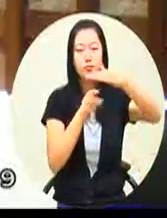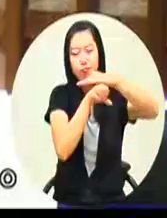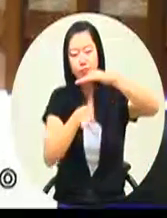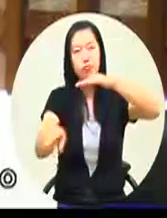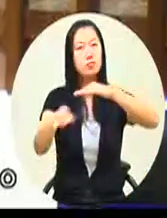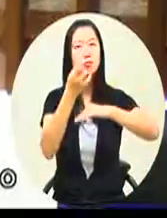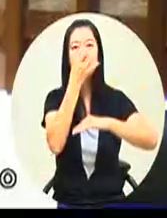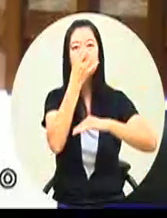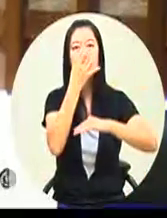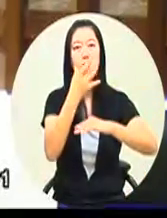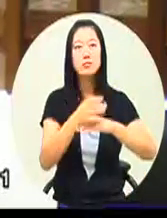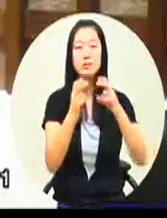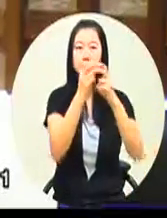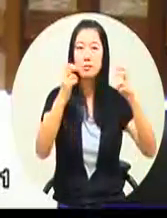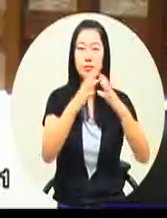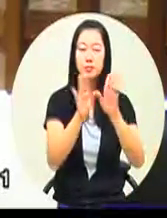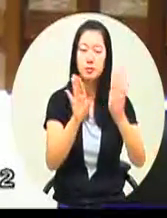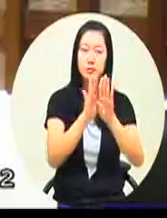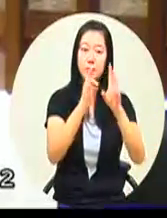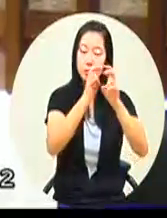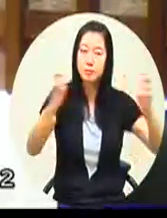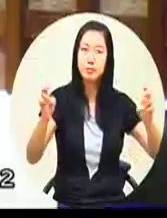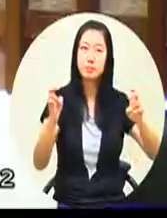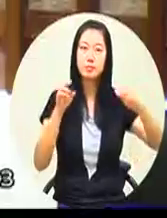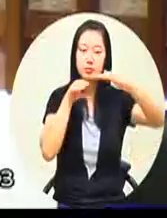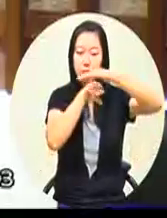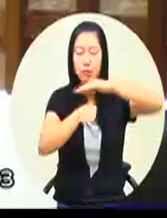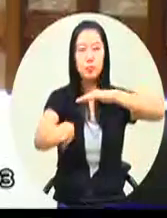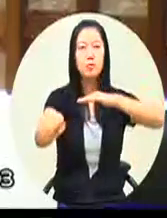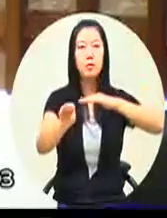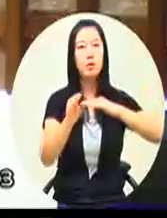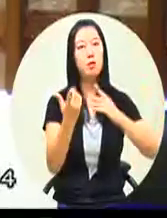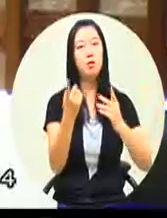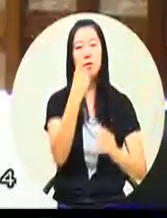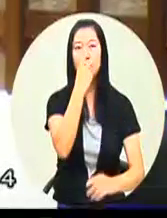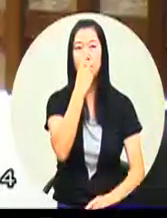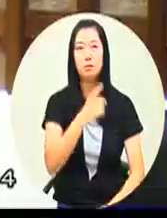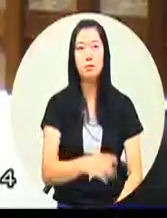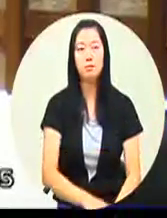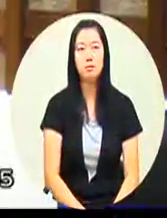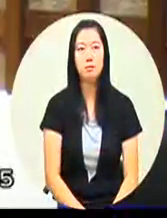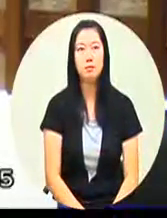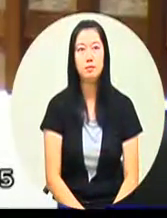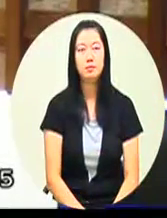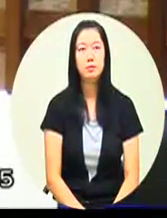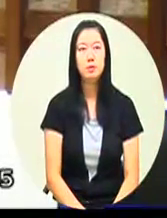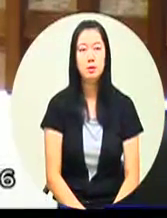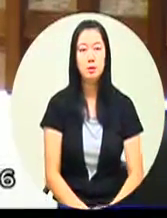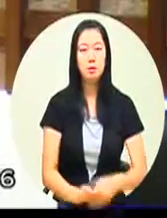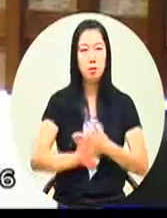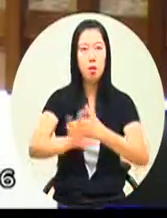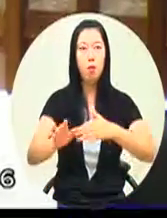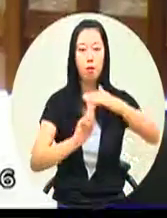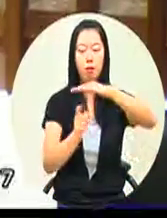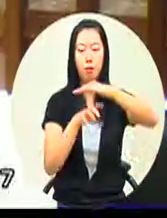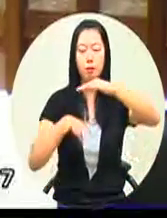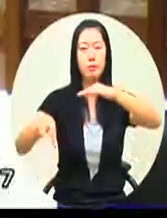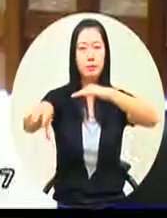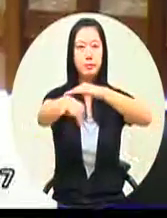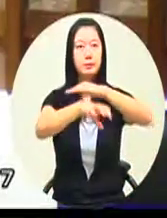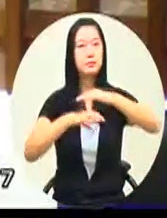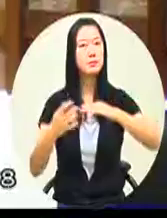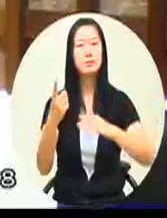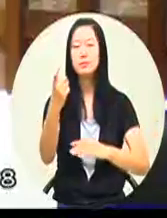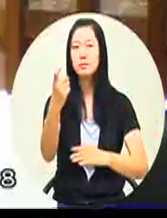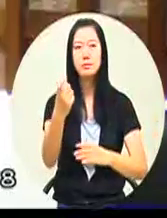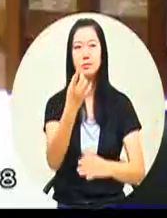对关庙过啊，遐有一条，即个一三八一条也袂当过，对啊，坑啊埔遐一条要过啊，拢袂当过，就是即三